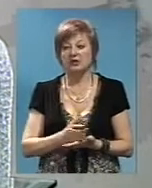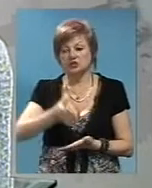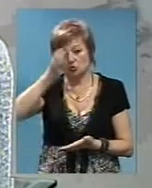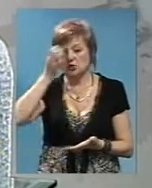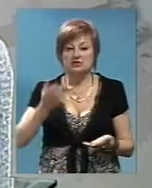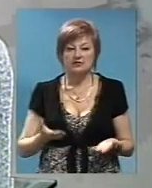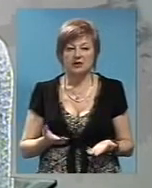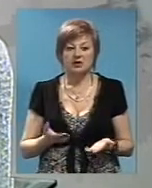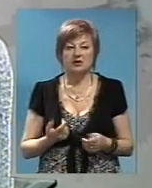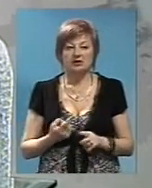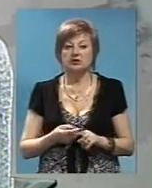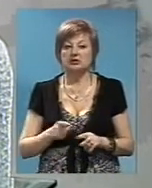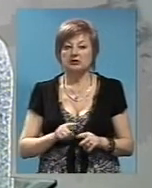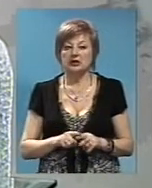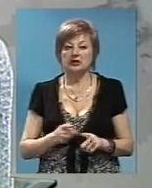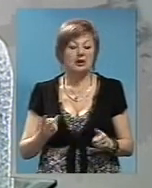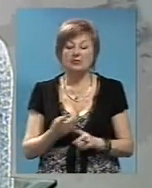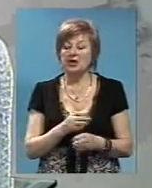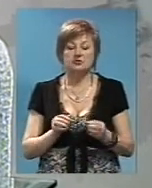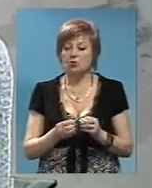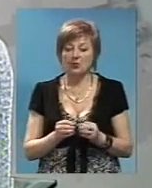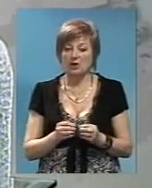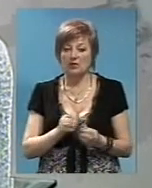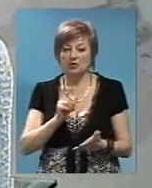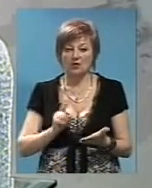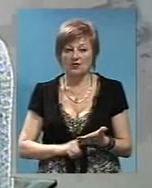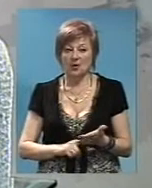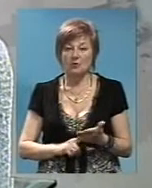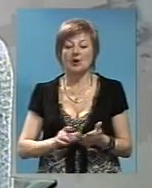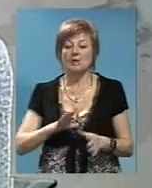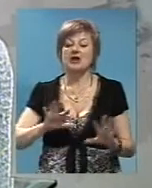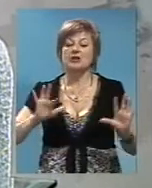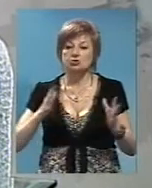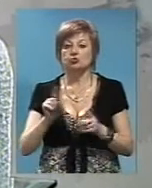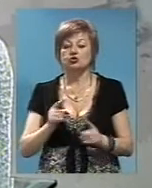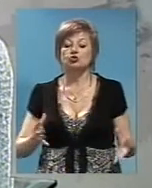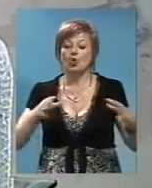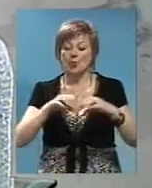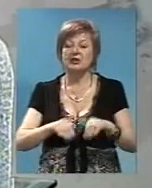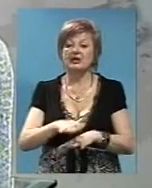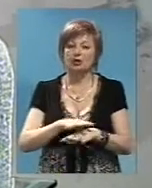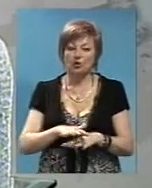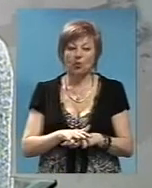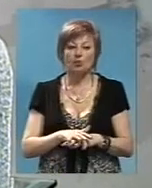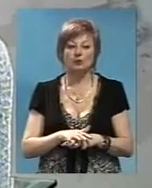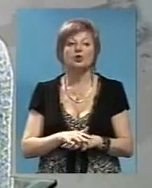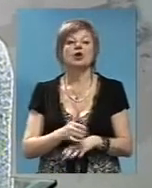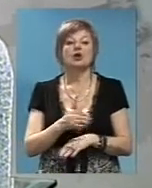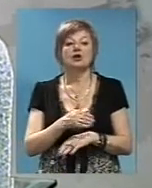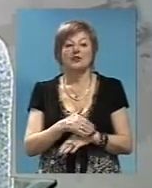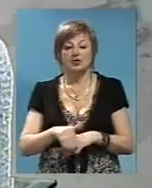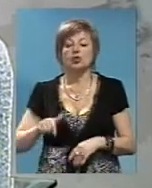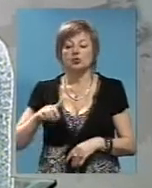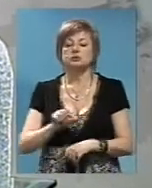Це, мені здається, найбільш проблемні питання. І вже були випадки, коли у об'єднаних територіальних громадах люди виходили на вулиці, виходили